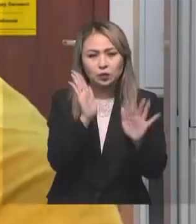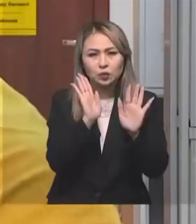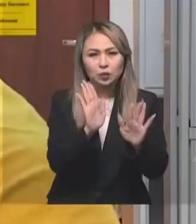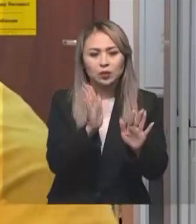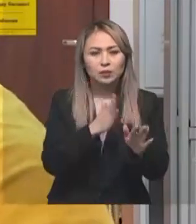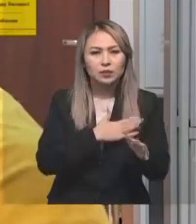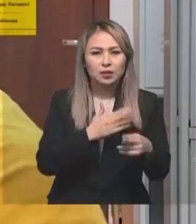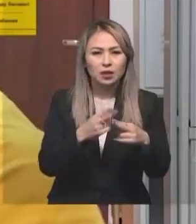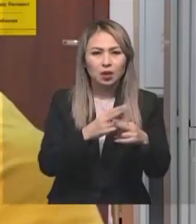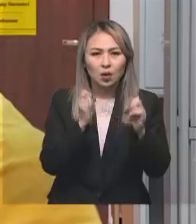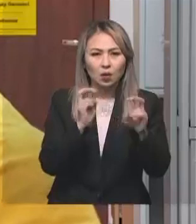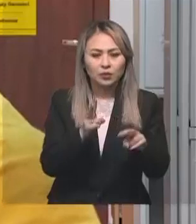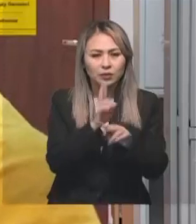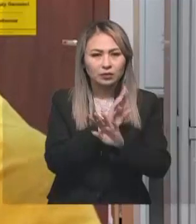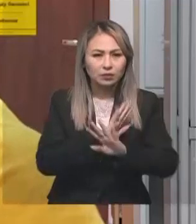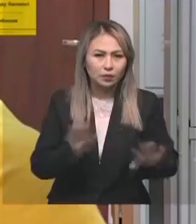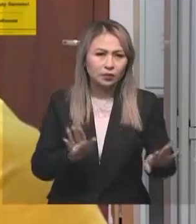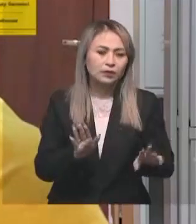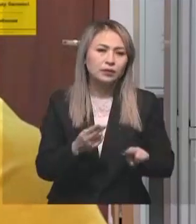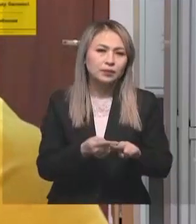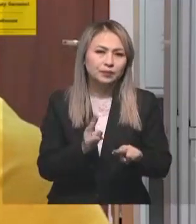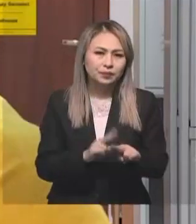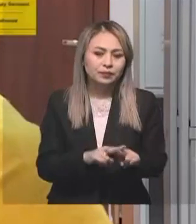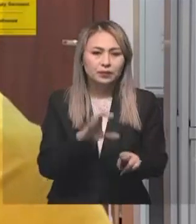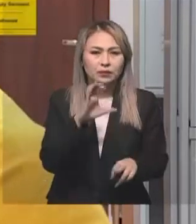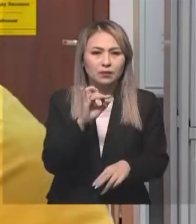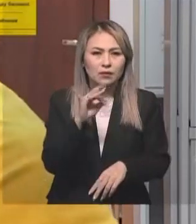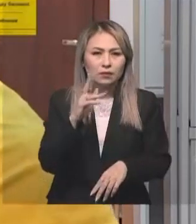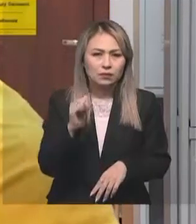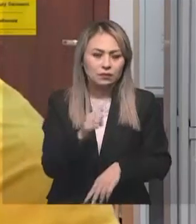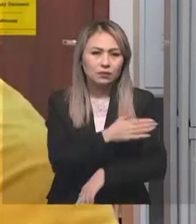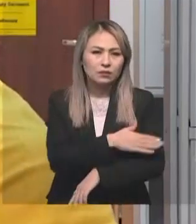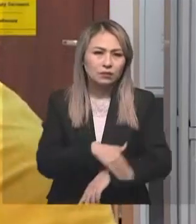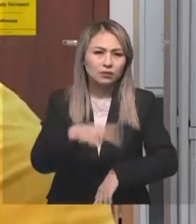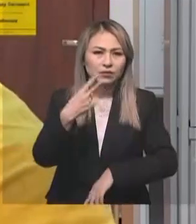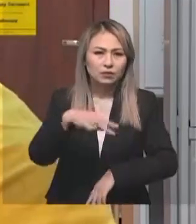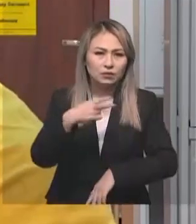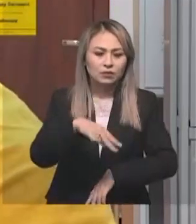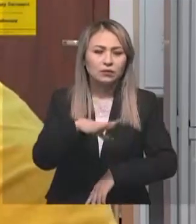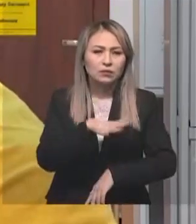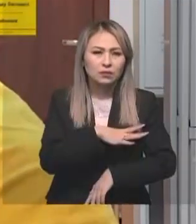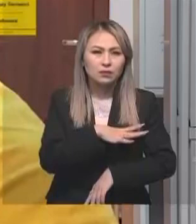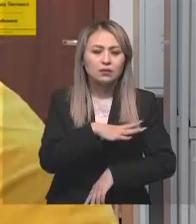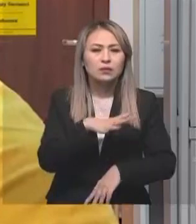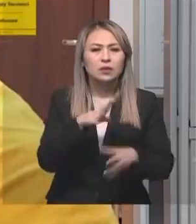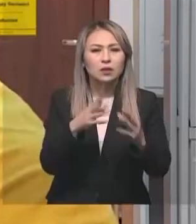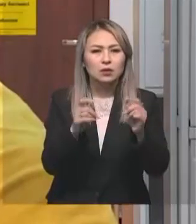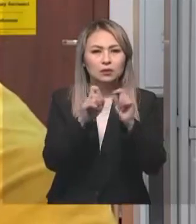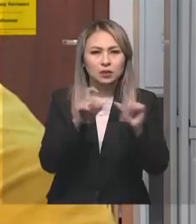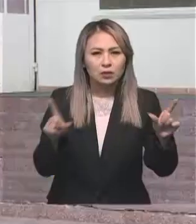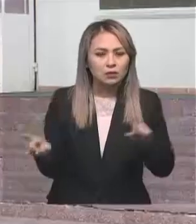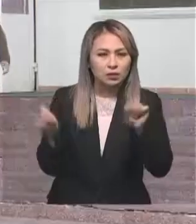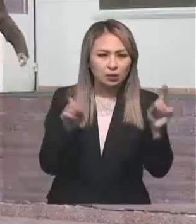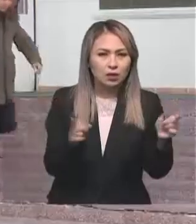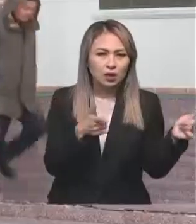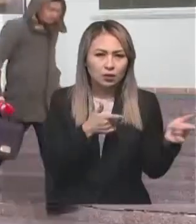балаларымыздың қауіпсіздігі қарсы емес, біз сол жаңағы Сарыарқа даңғылы 20-да мекенжайында орналасқан жерде мектебіне көшуге